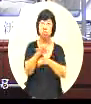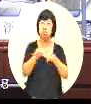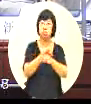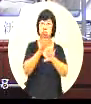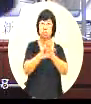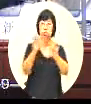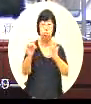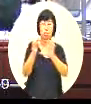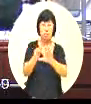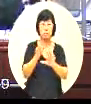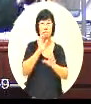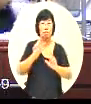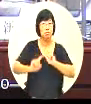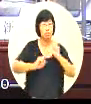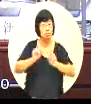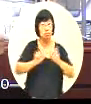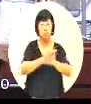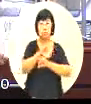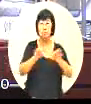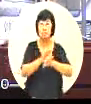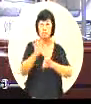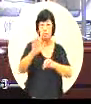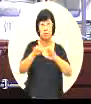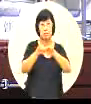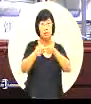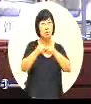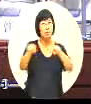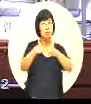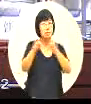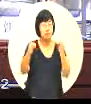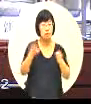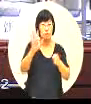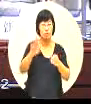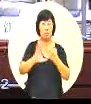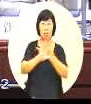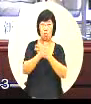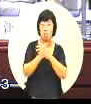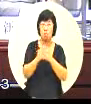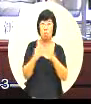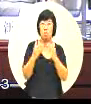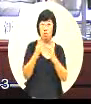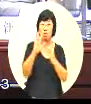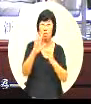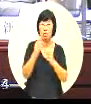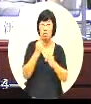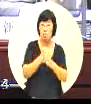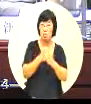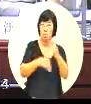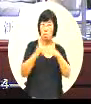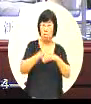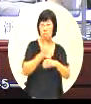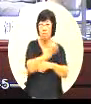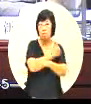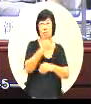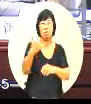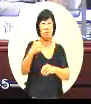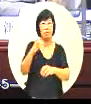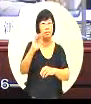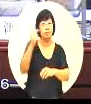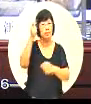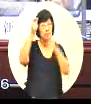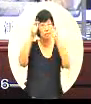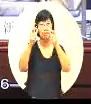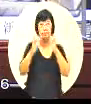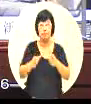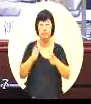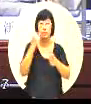自由经济，现在也有平坦啊。现在很多国家有些未必那么成功，但是怎么样子把高雄港、